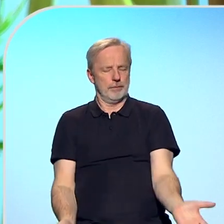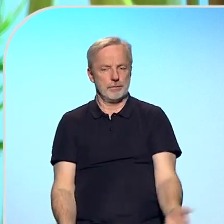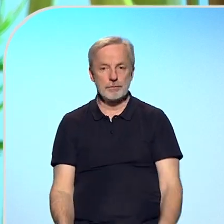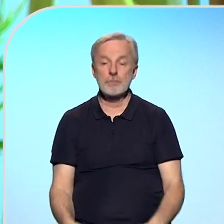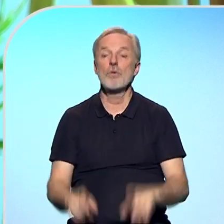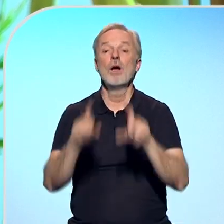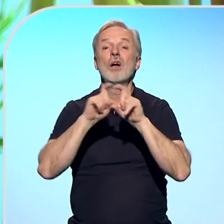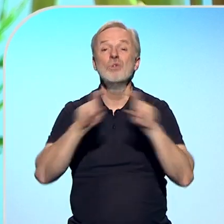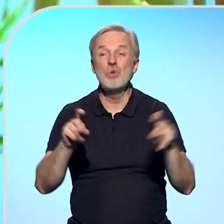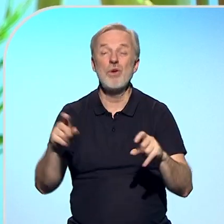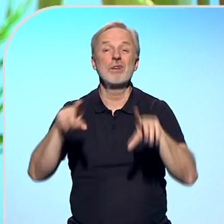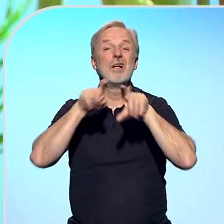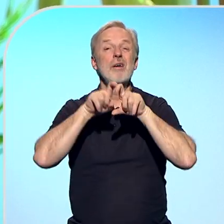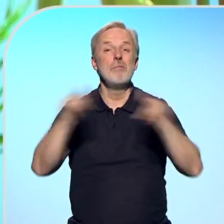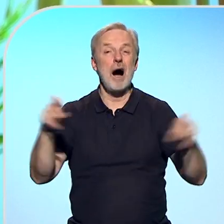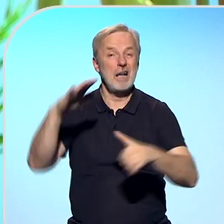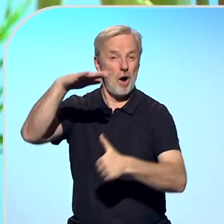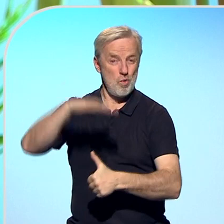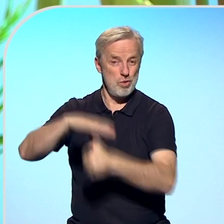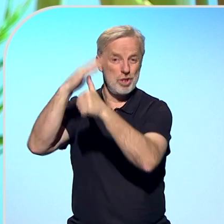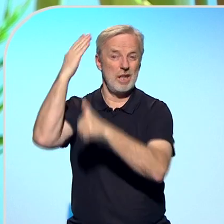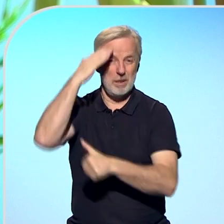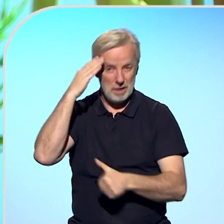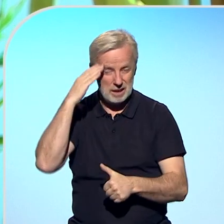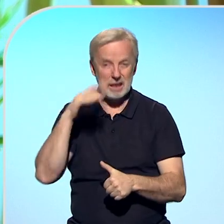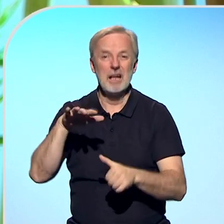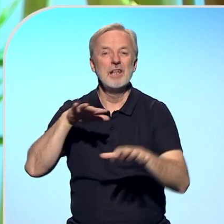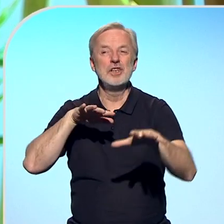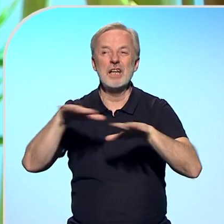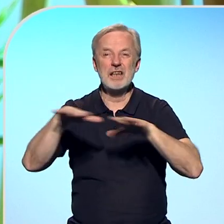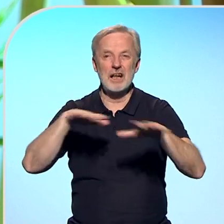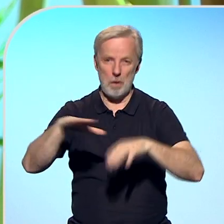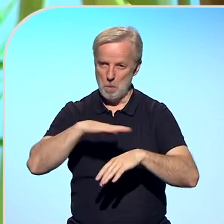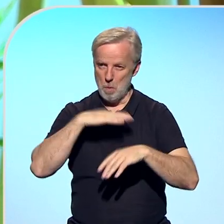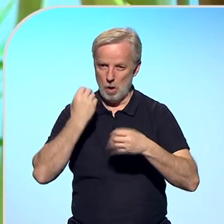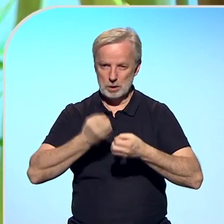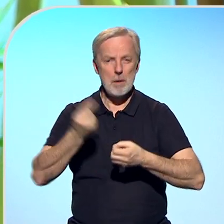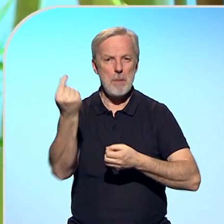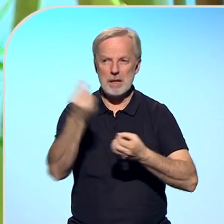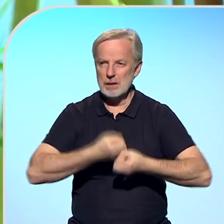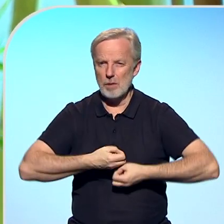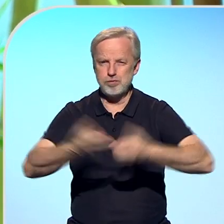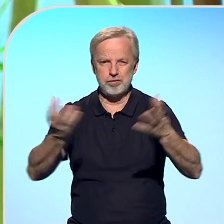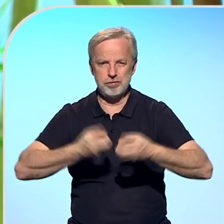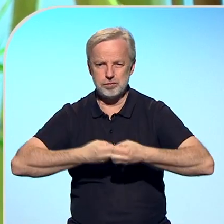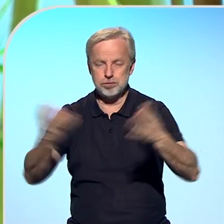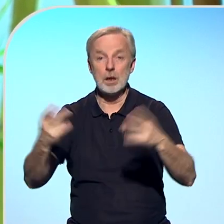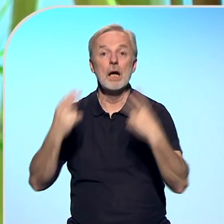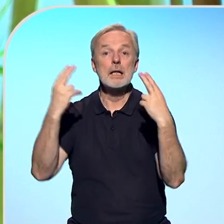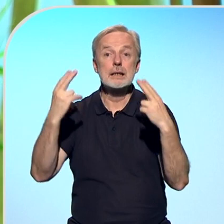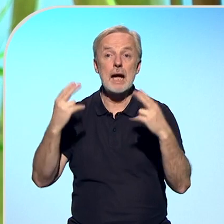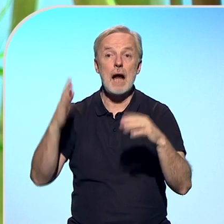důvodu, že se jí zdalo, že se ten trh trošku prehrievá. To znamená, ceny nehnuteľnosti raketovo rástly